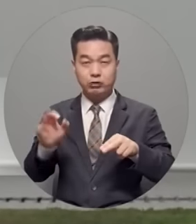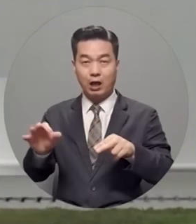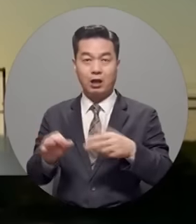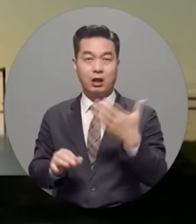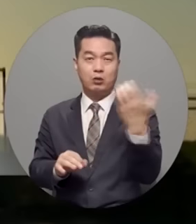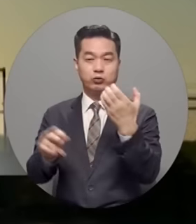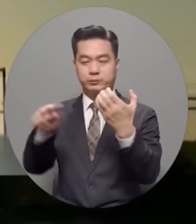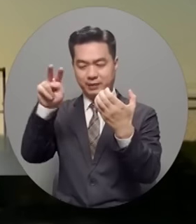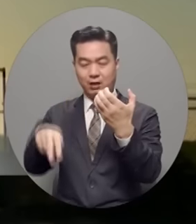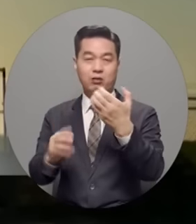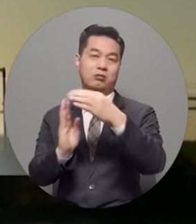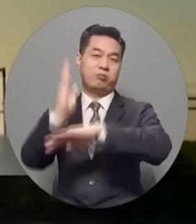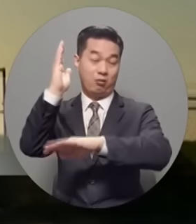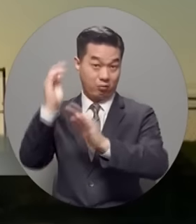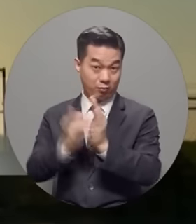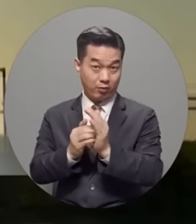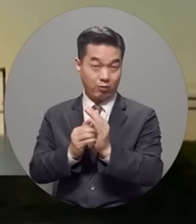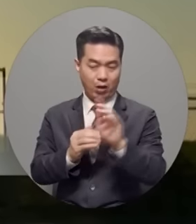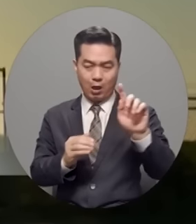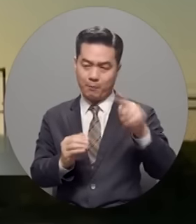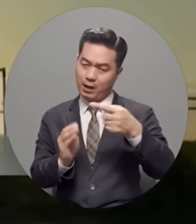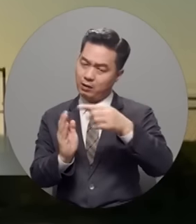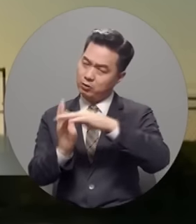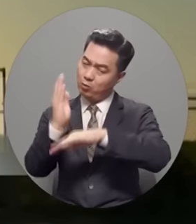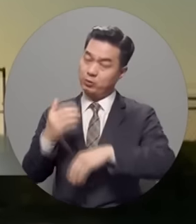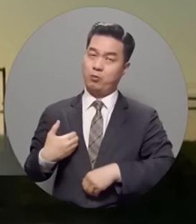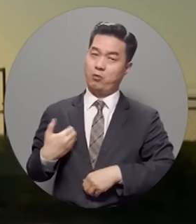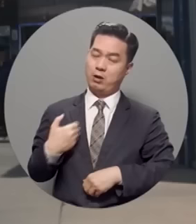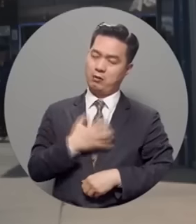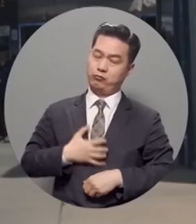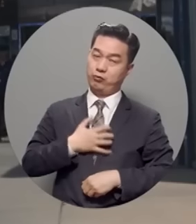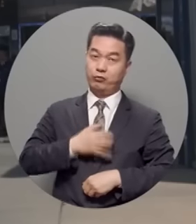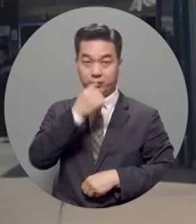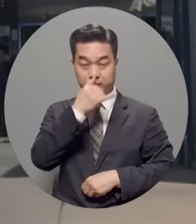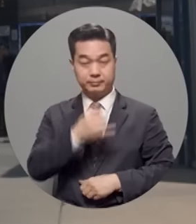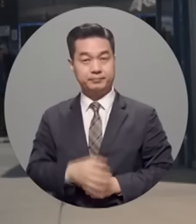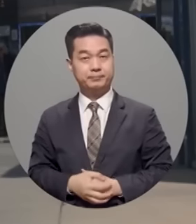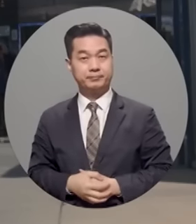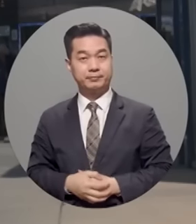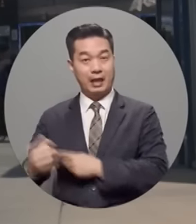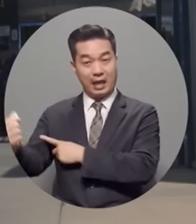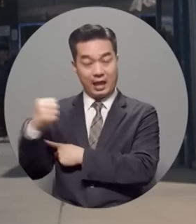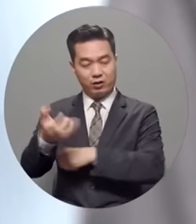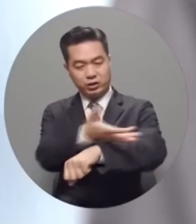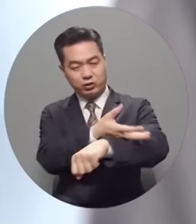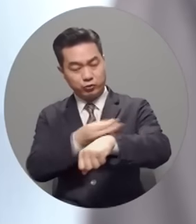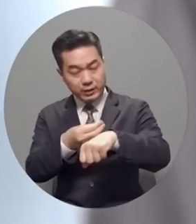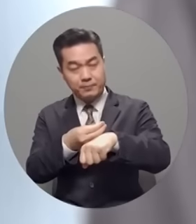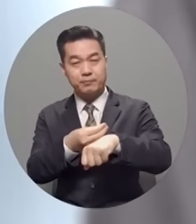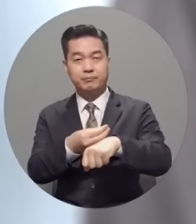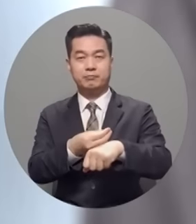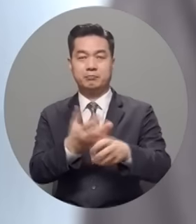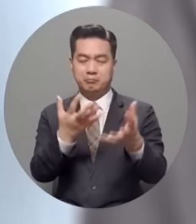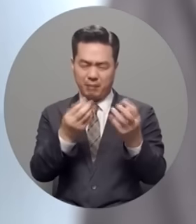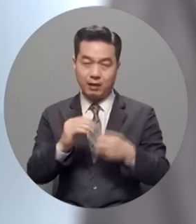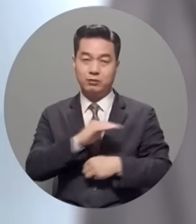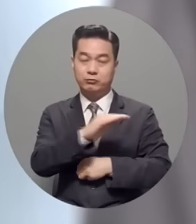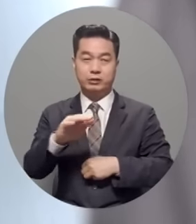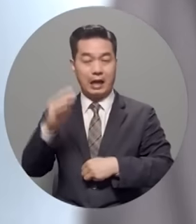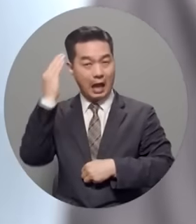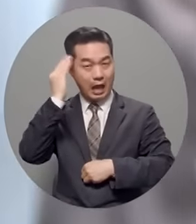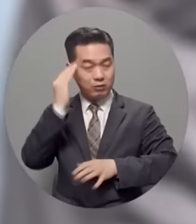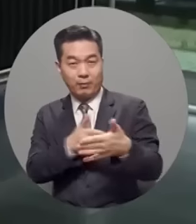선을 뚫었고 100달러를 훌쩍 넘을 수 있다는 관측도 나오고 있습니다. 에너지 수입 의존도가 높은 우리 경제에 치명적일